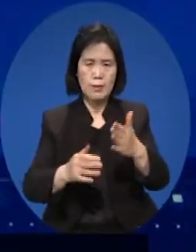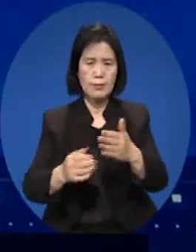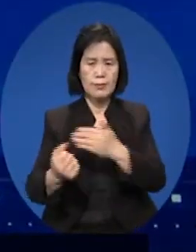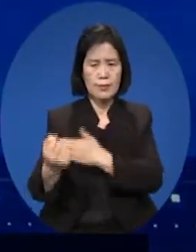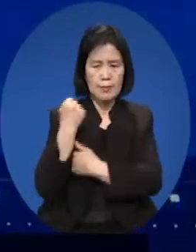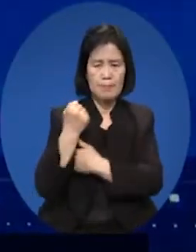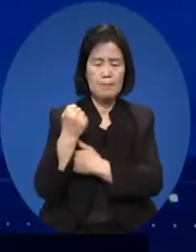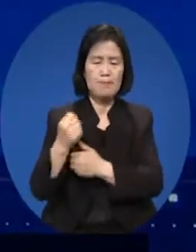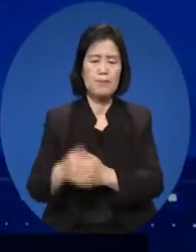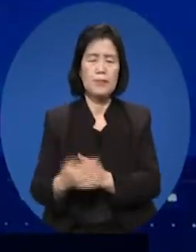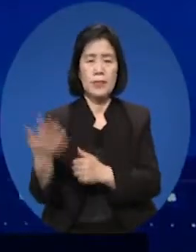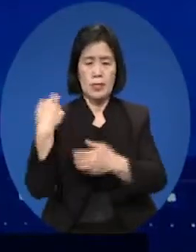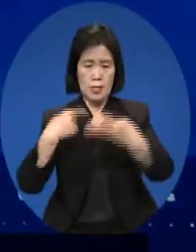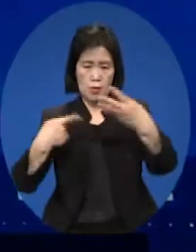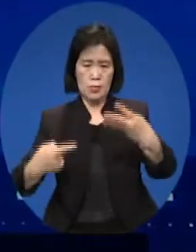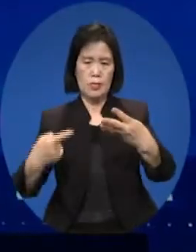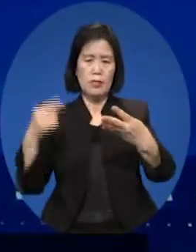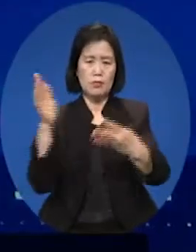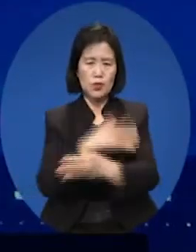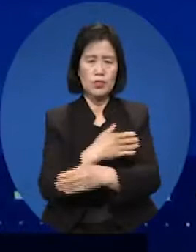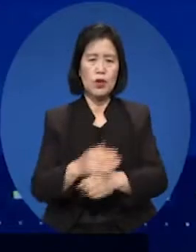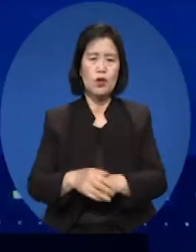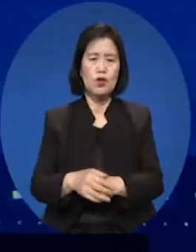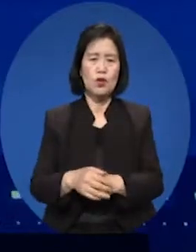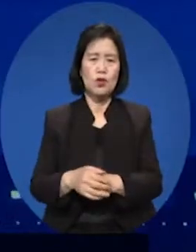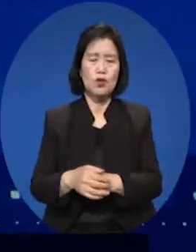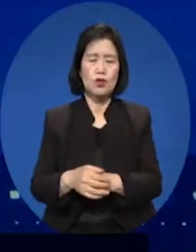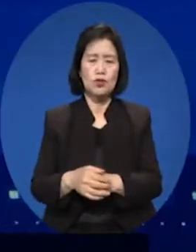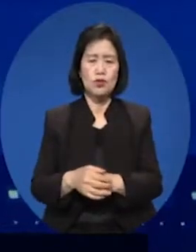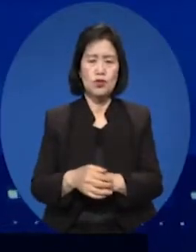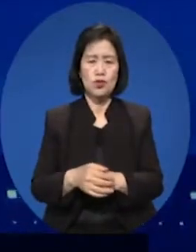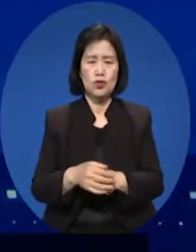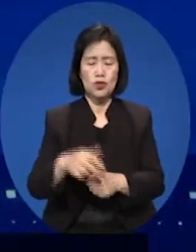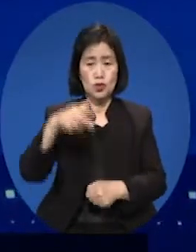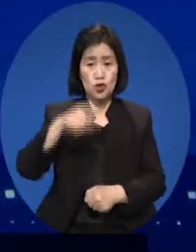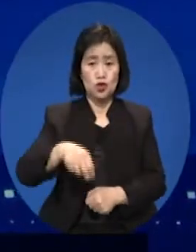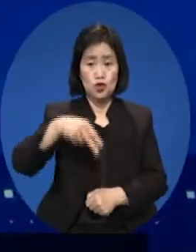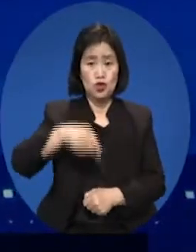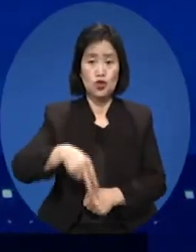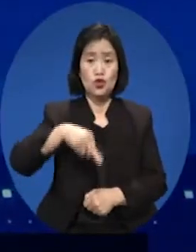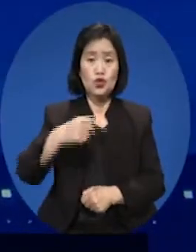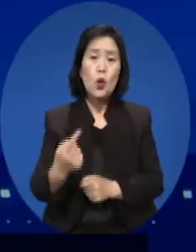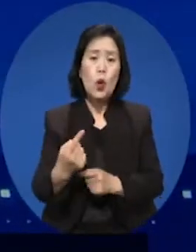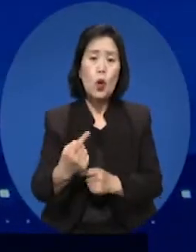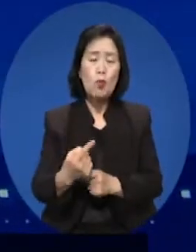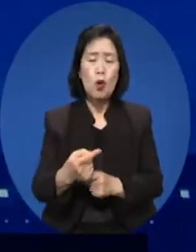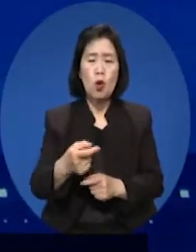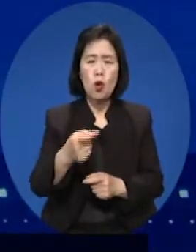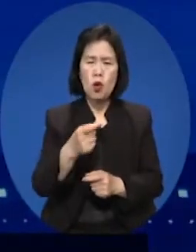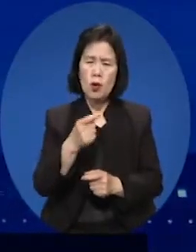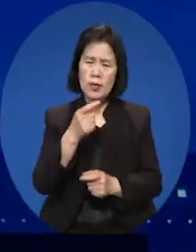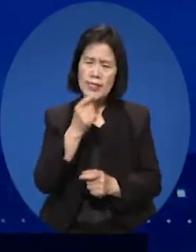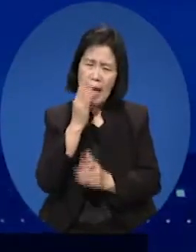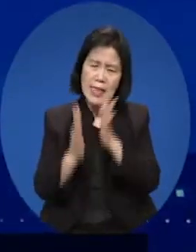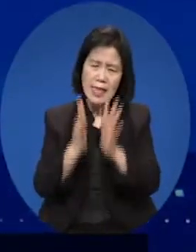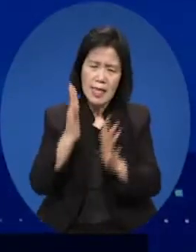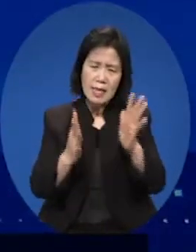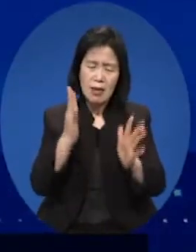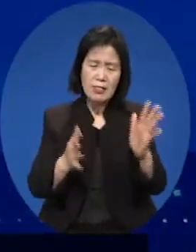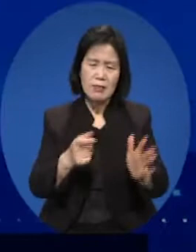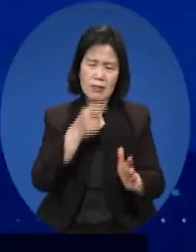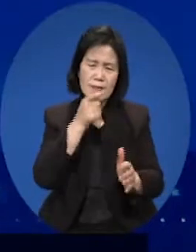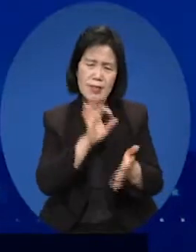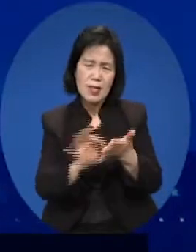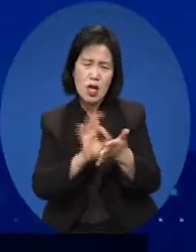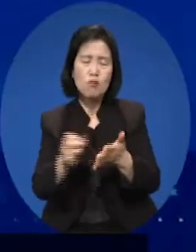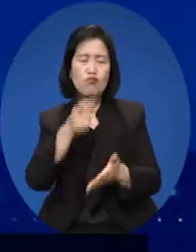들어갔습니다 바로 지난 1일부터 일단 중 수도를 끊었습니다 중 수도는 수도는 아니고요 골프장 장기 관리 등에 사용되는 물이라고